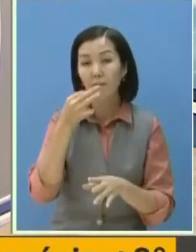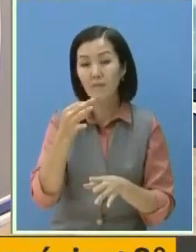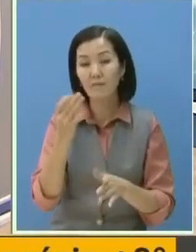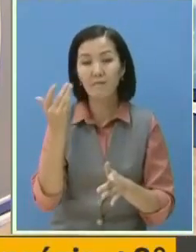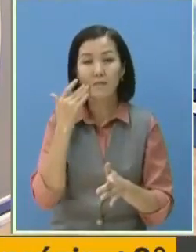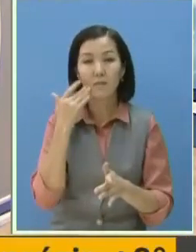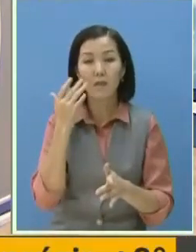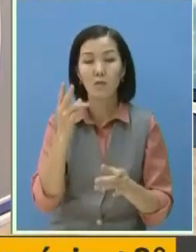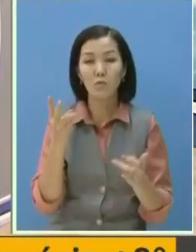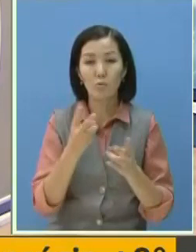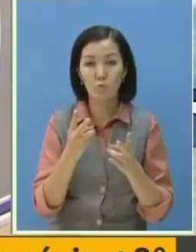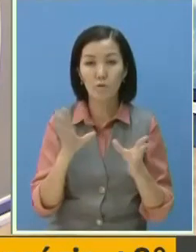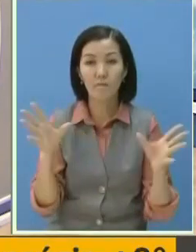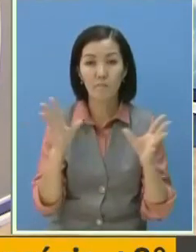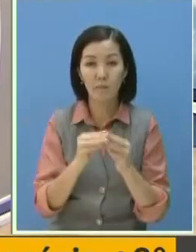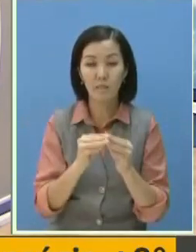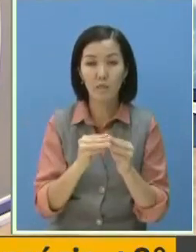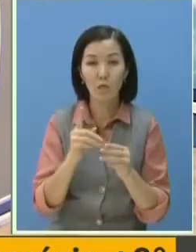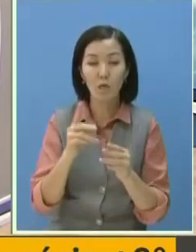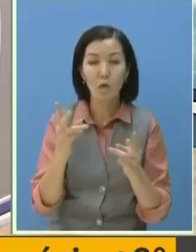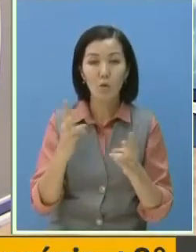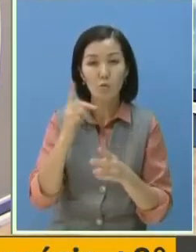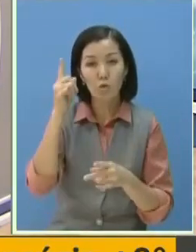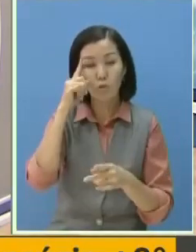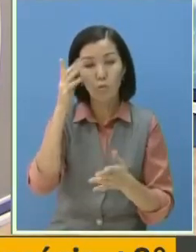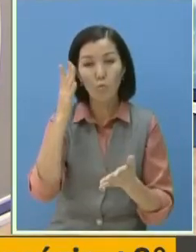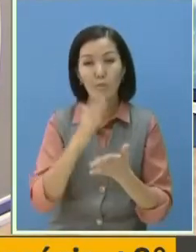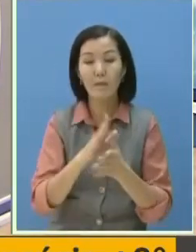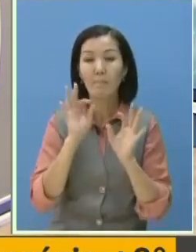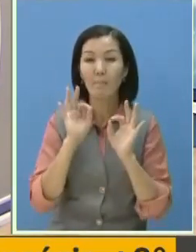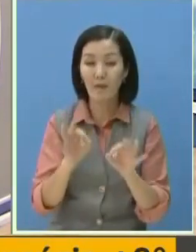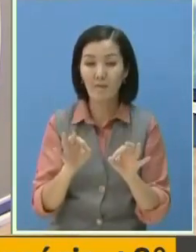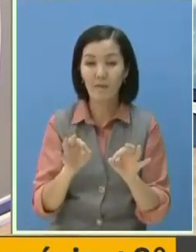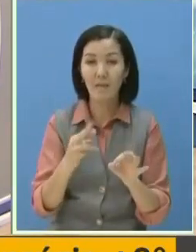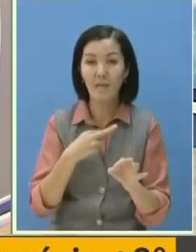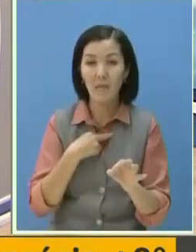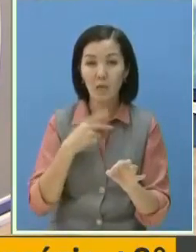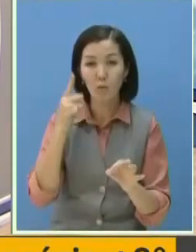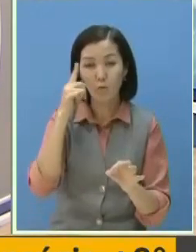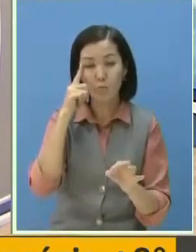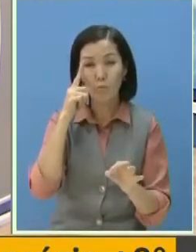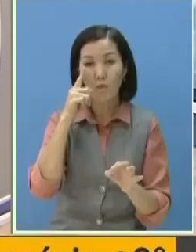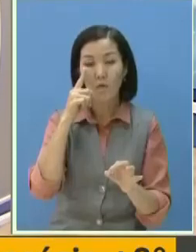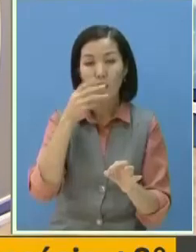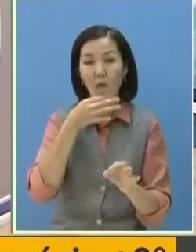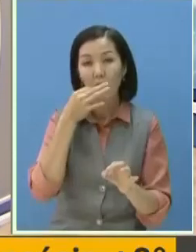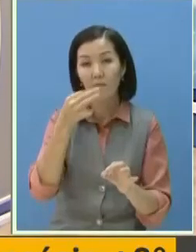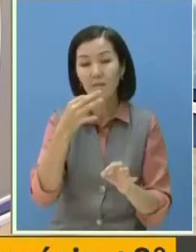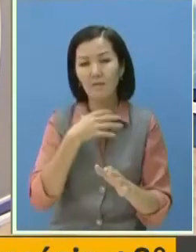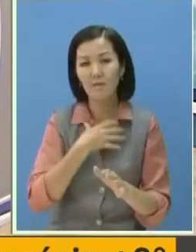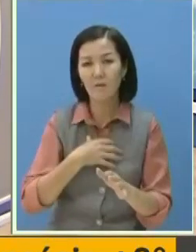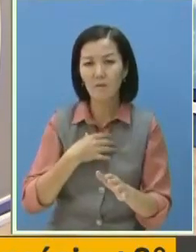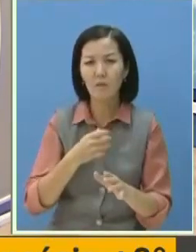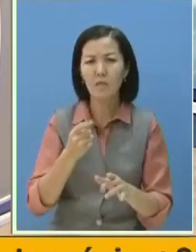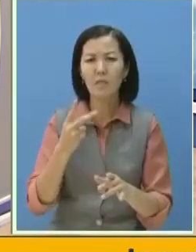идут рядом. И в данном случае я думаю, что правильнее было бы думать об ответственности, потому что сколько случаев,